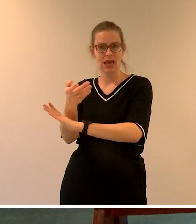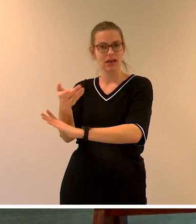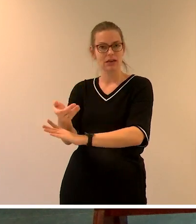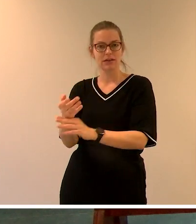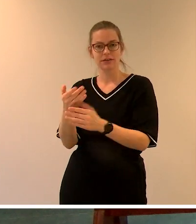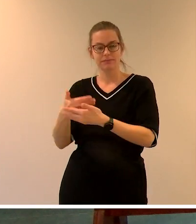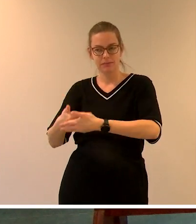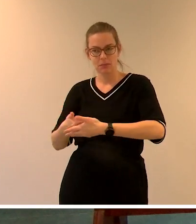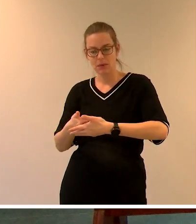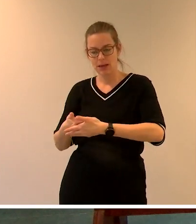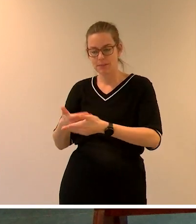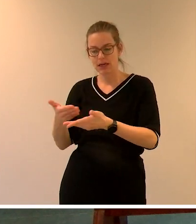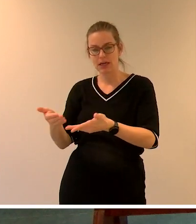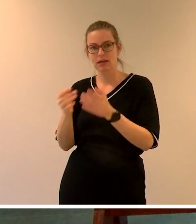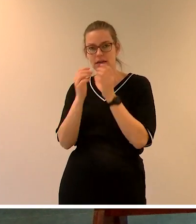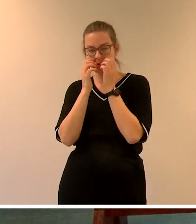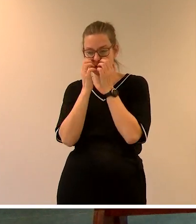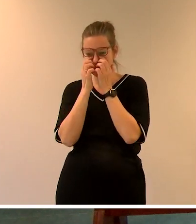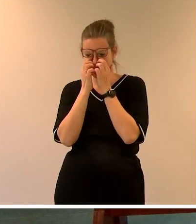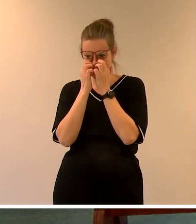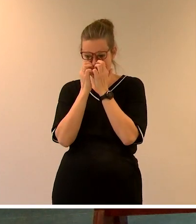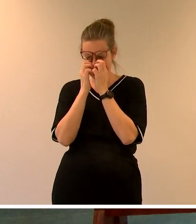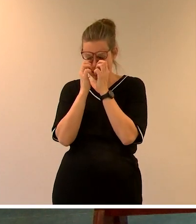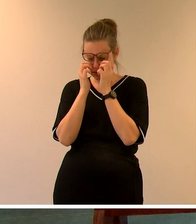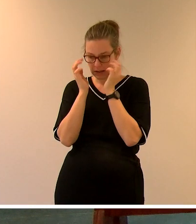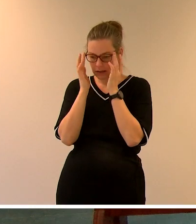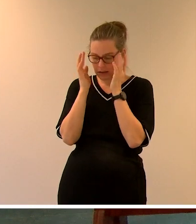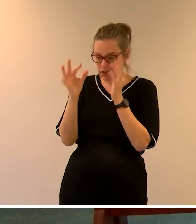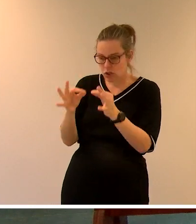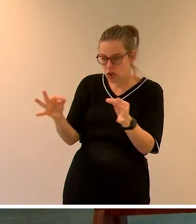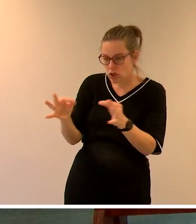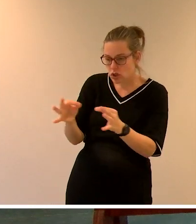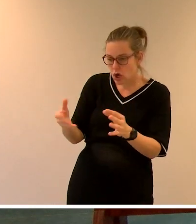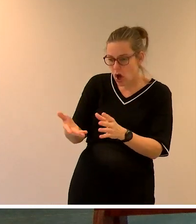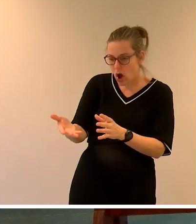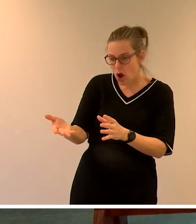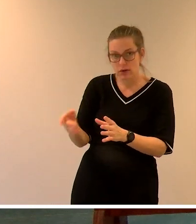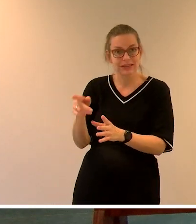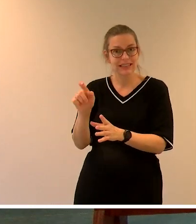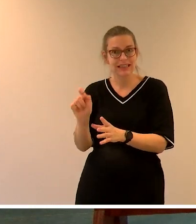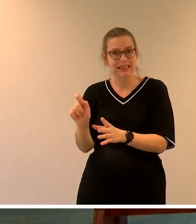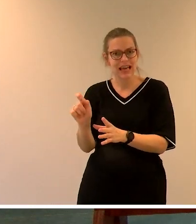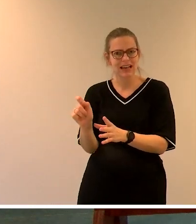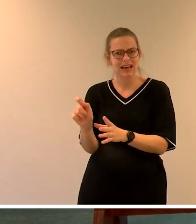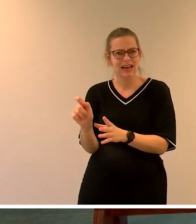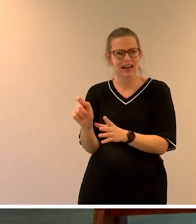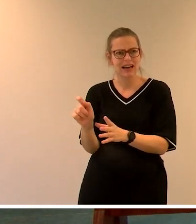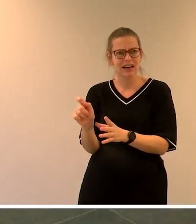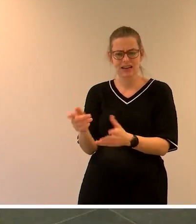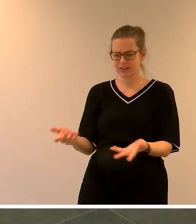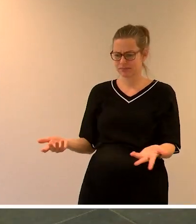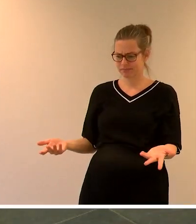Met een baby in stro. Wat is dat nou? Hoe kan je daar